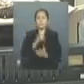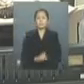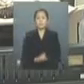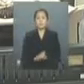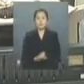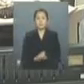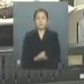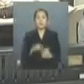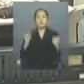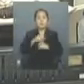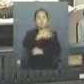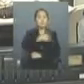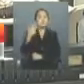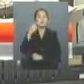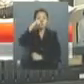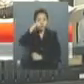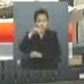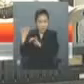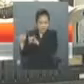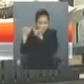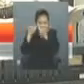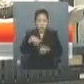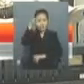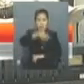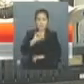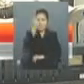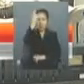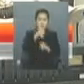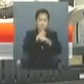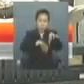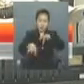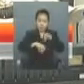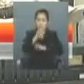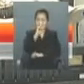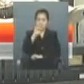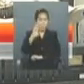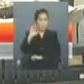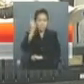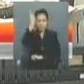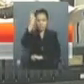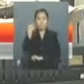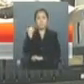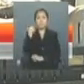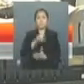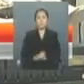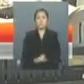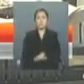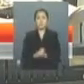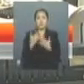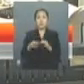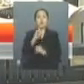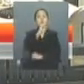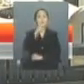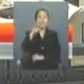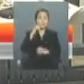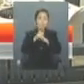เปลี่ยนย้ายที่ทำการใหม่และเราติดตั้งระบบใหม่ทั้งหมดนะครับระบบการผลิตรายการและออกอากาศ